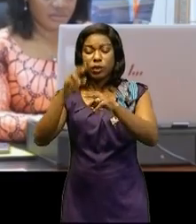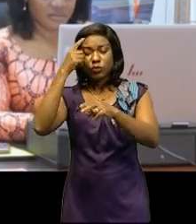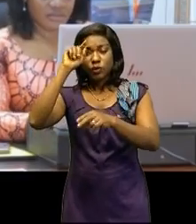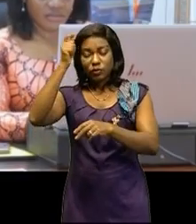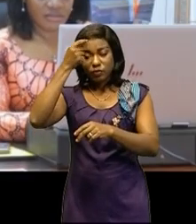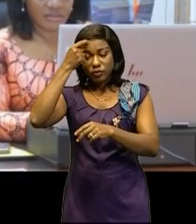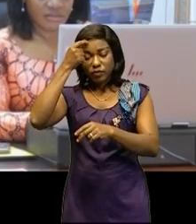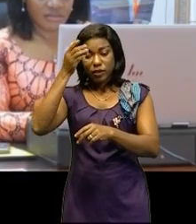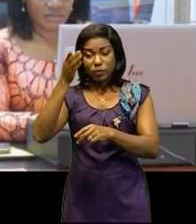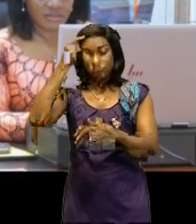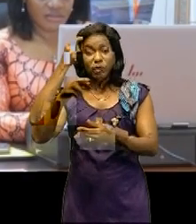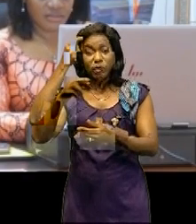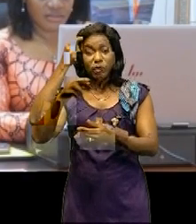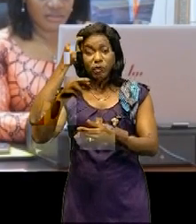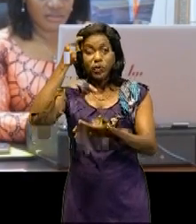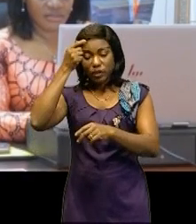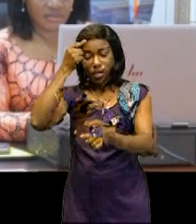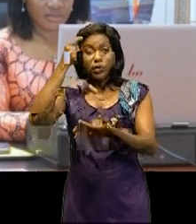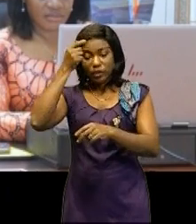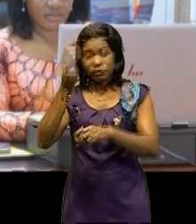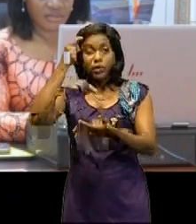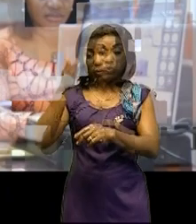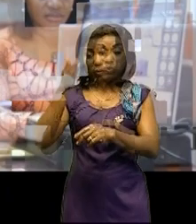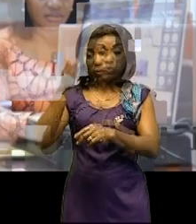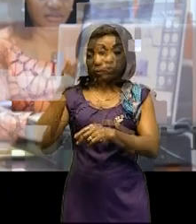cette compensation est un droit.